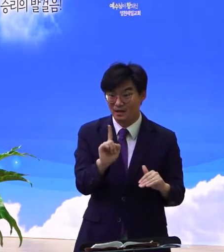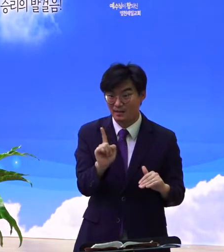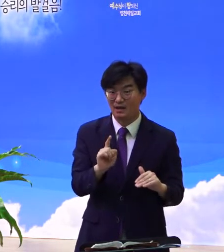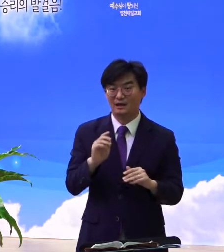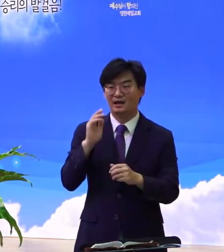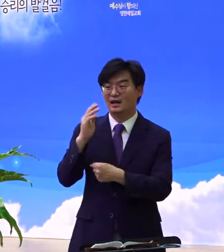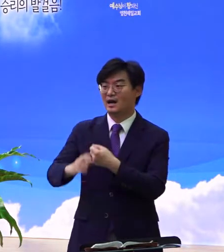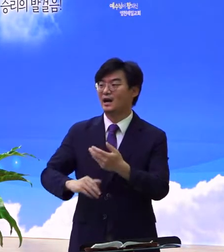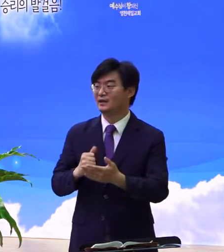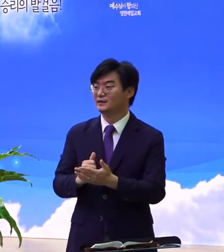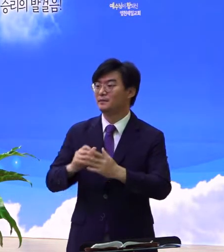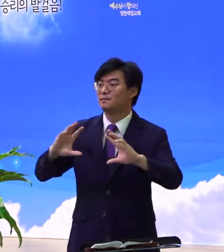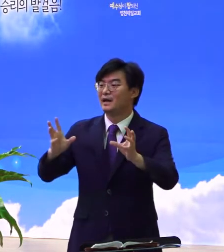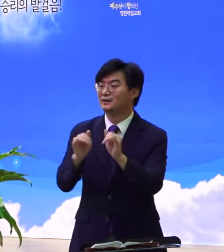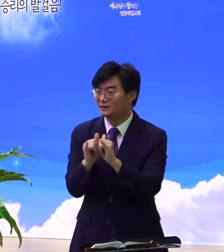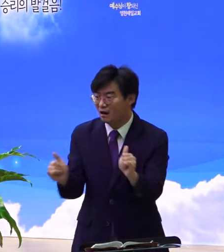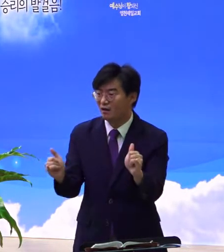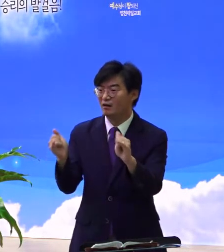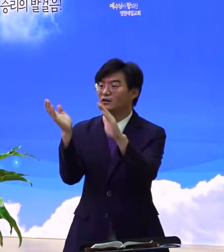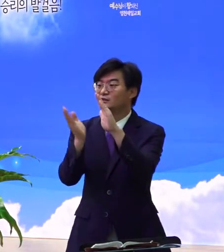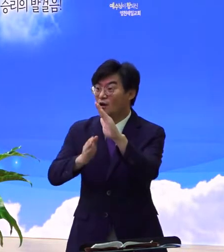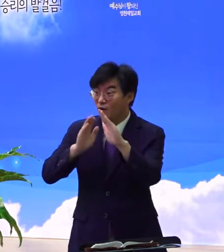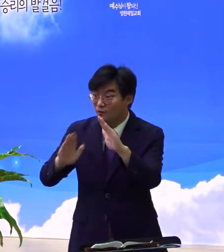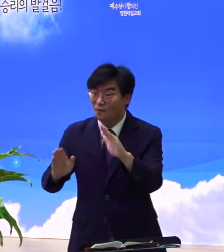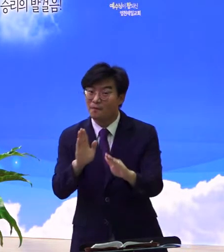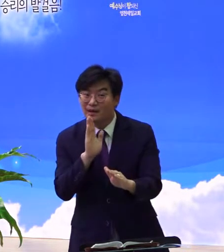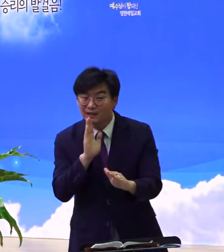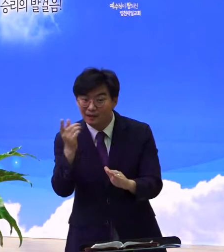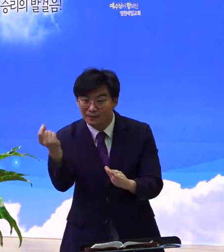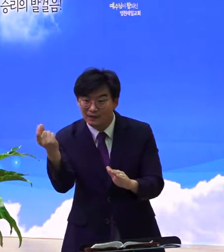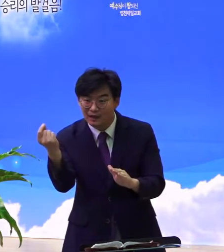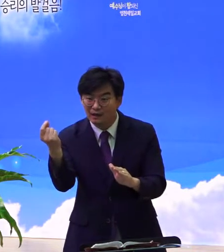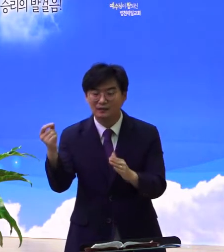하나님의 백성이고 성도라면